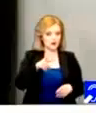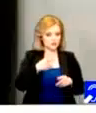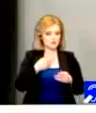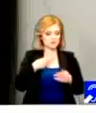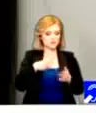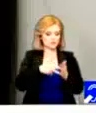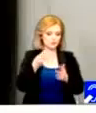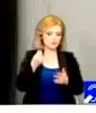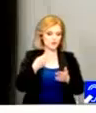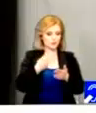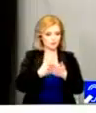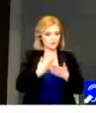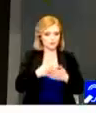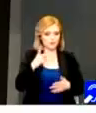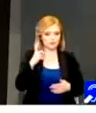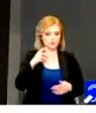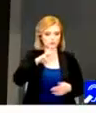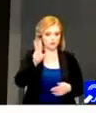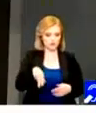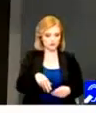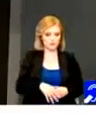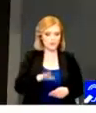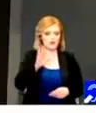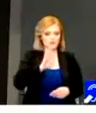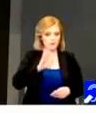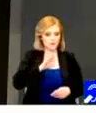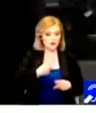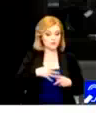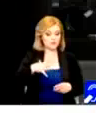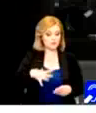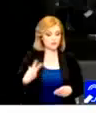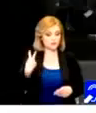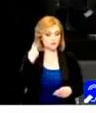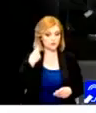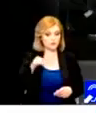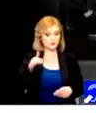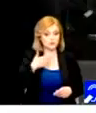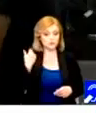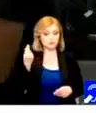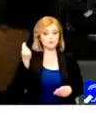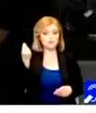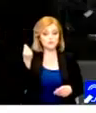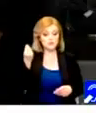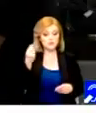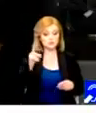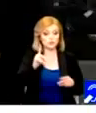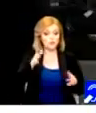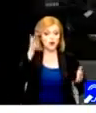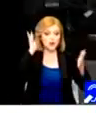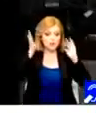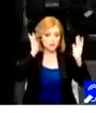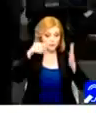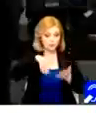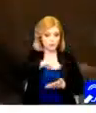în jur de $100, o mică avere în Venezuela, femeile recurg la acest gest și pentru că nu au bani să-și întrețină părul.